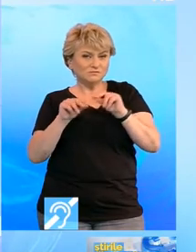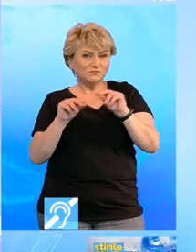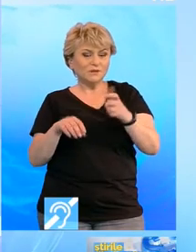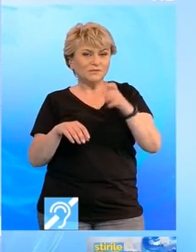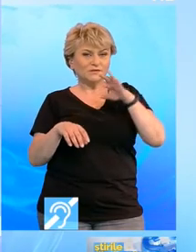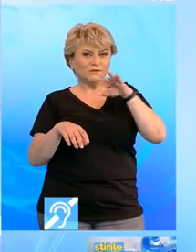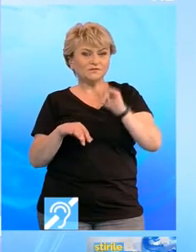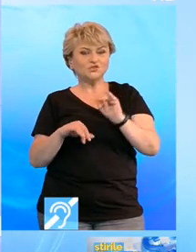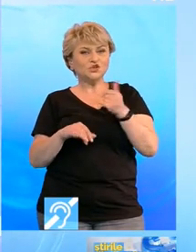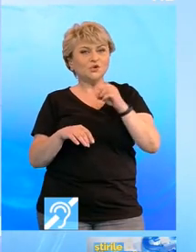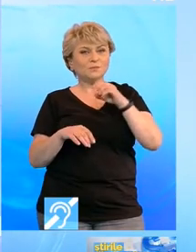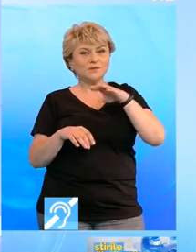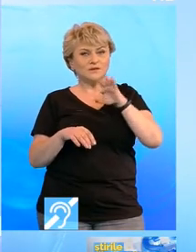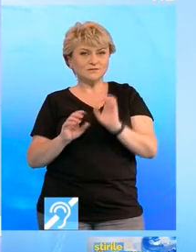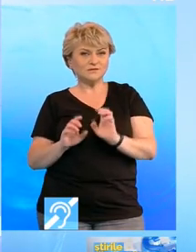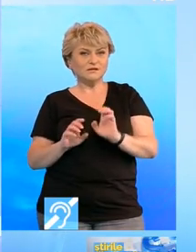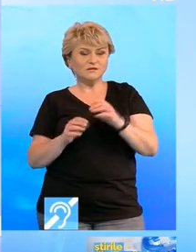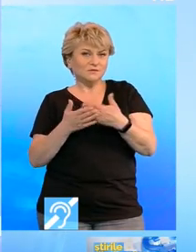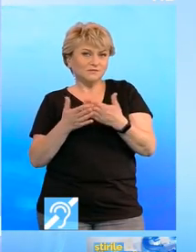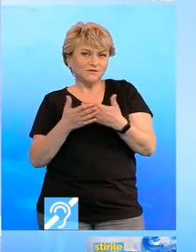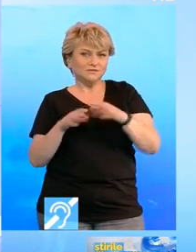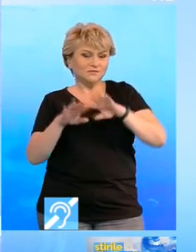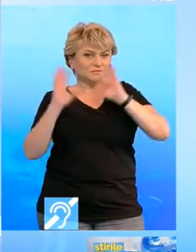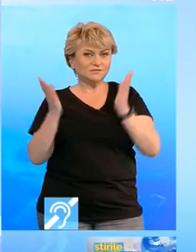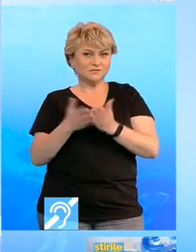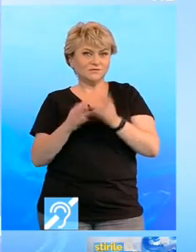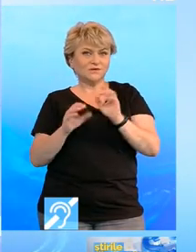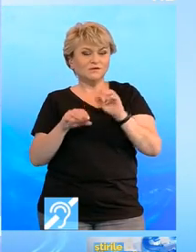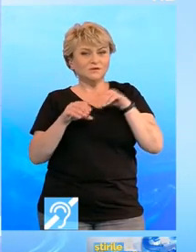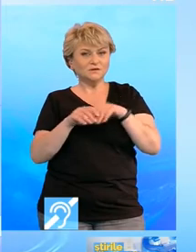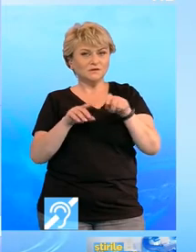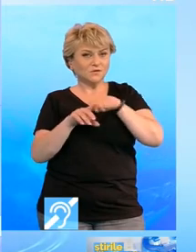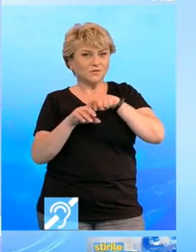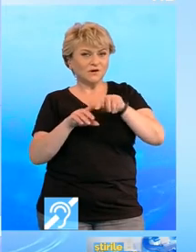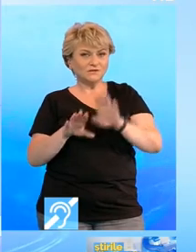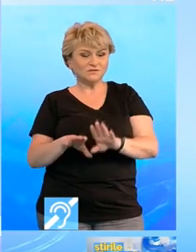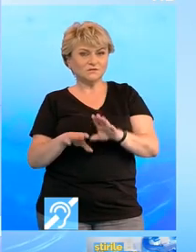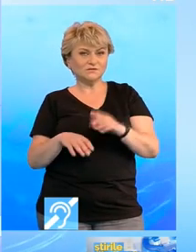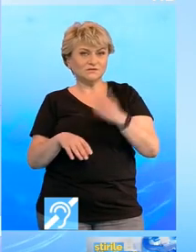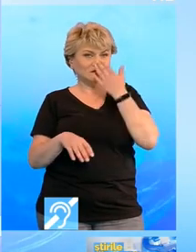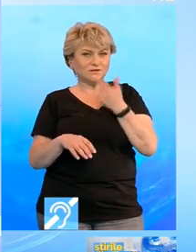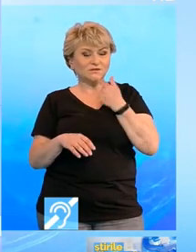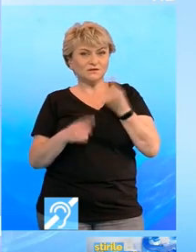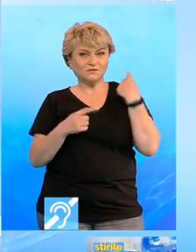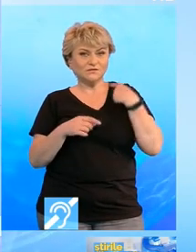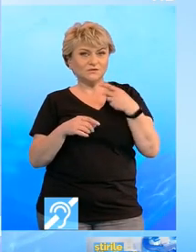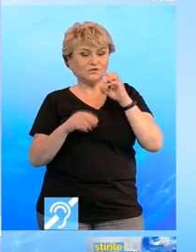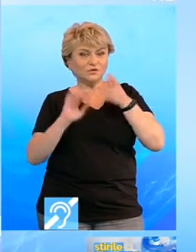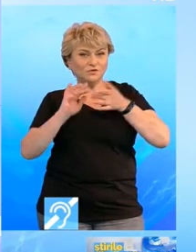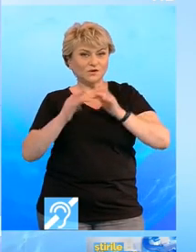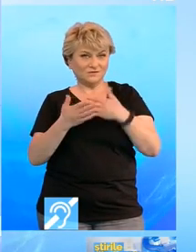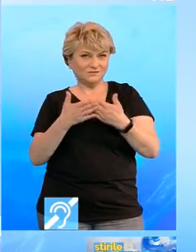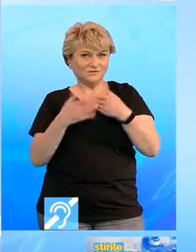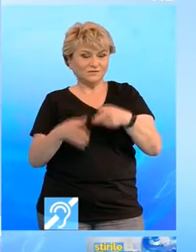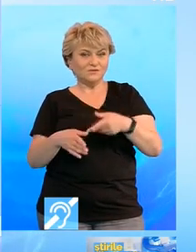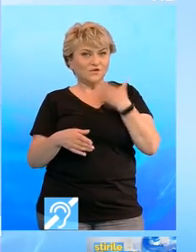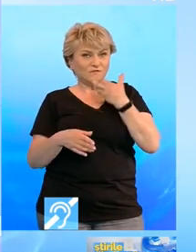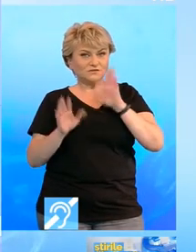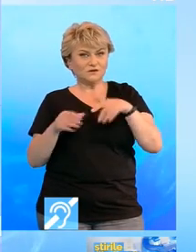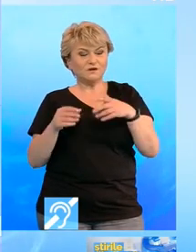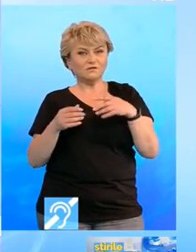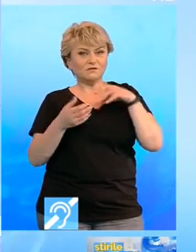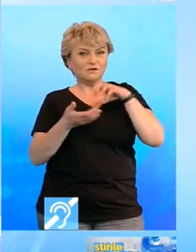abilități, competențe în educație modernă, perspective globale în educație. Față de anul trecut, când s-a desfășurat online, în acest an conferința are